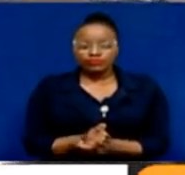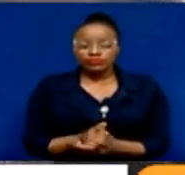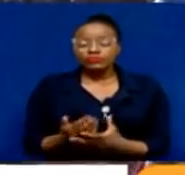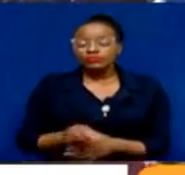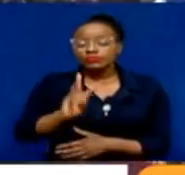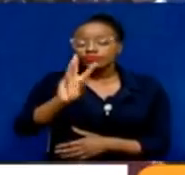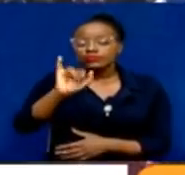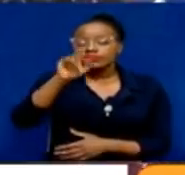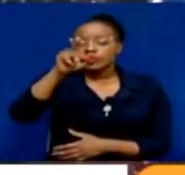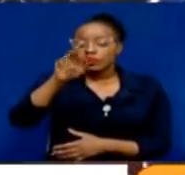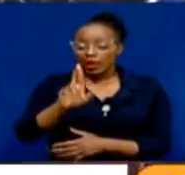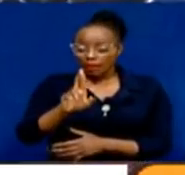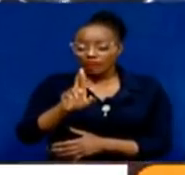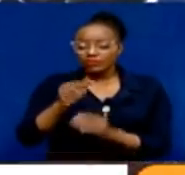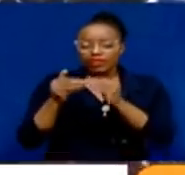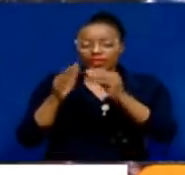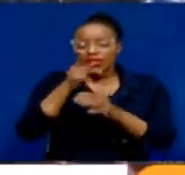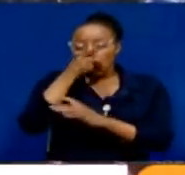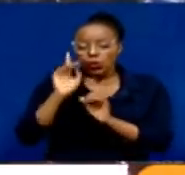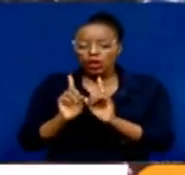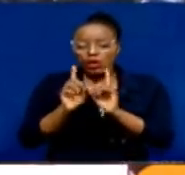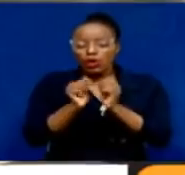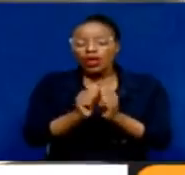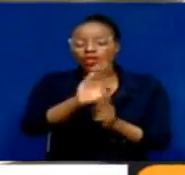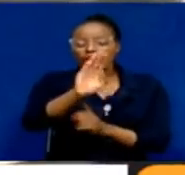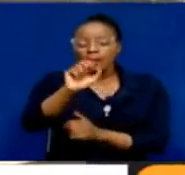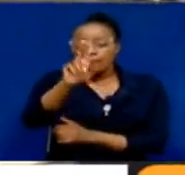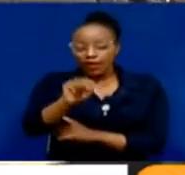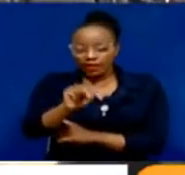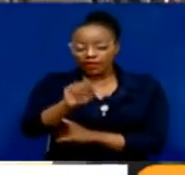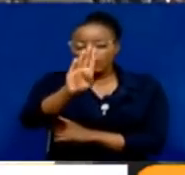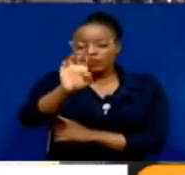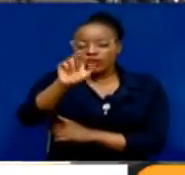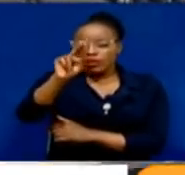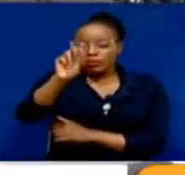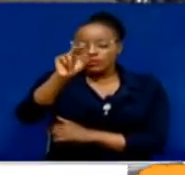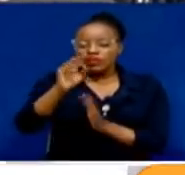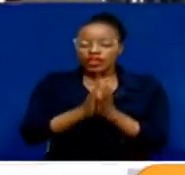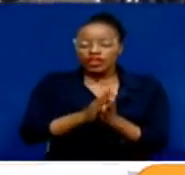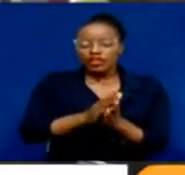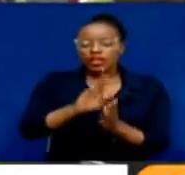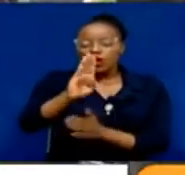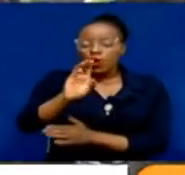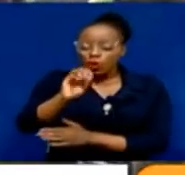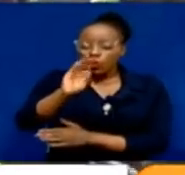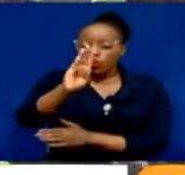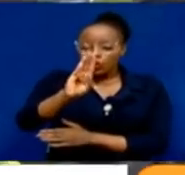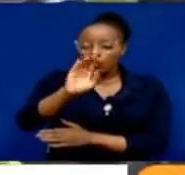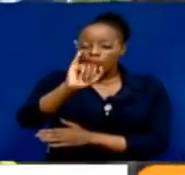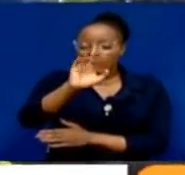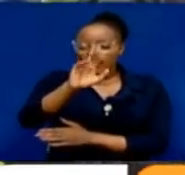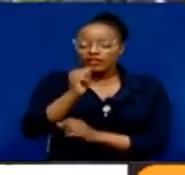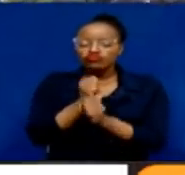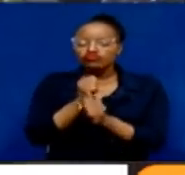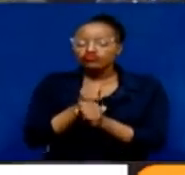Kinara wa Wiper Kalonzo Musyoka akiandamana na wabunge Ben Momanyi, Benson Makali na Innocent Obiri alifanya